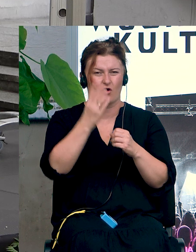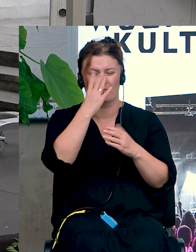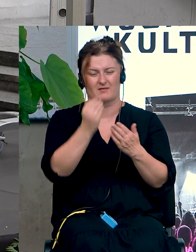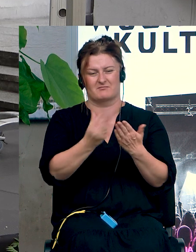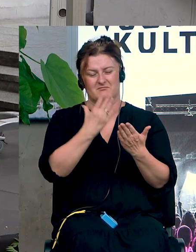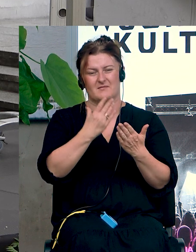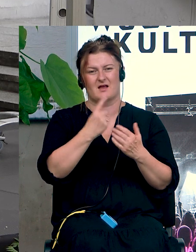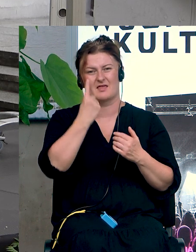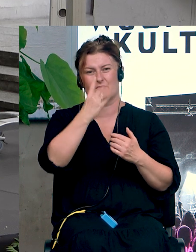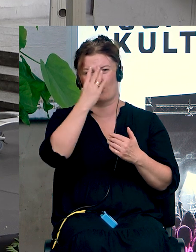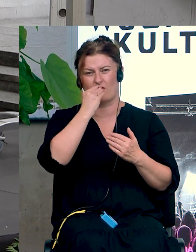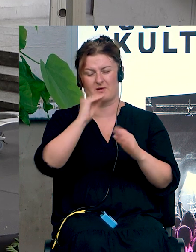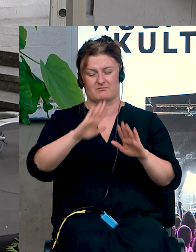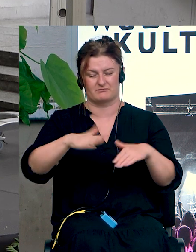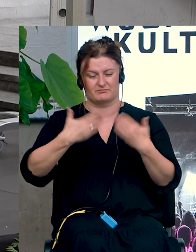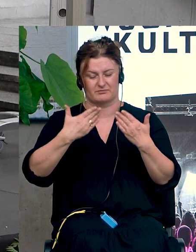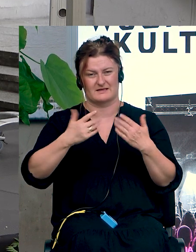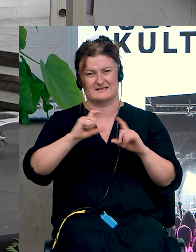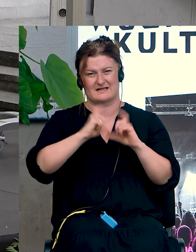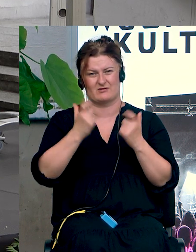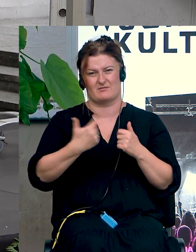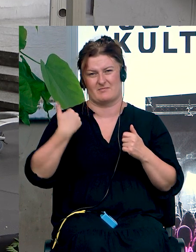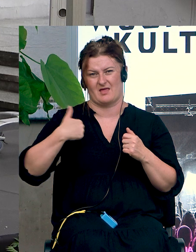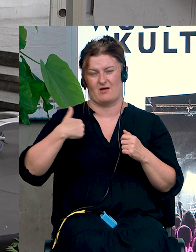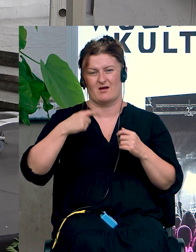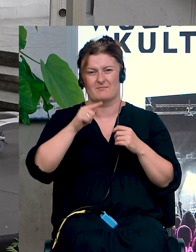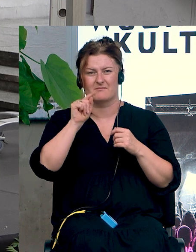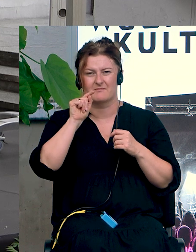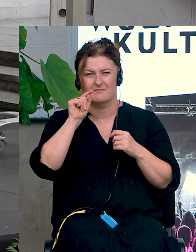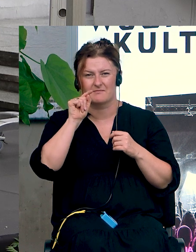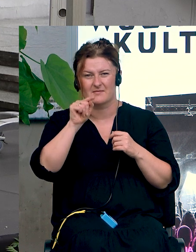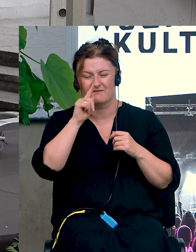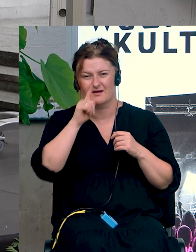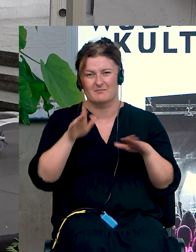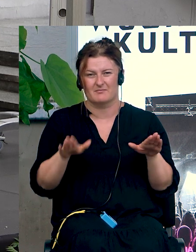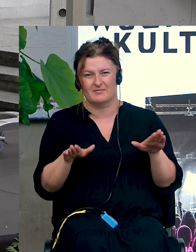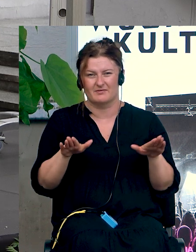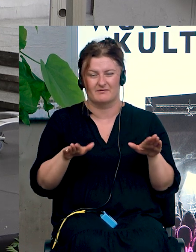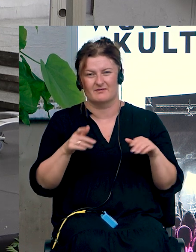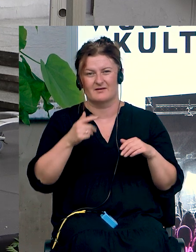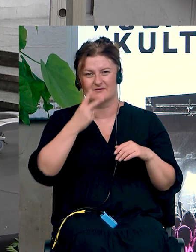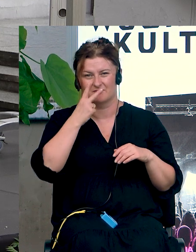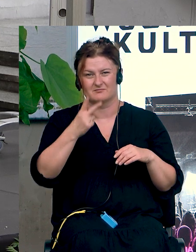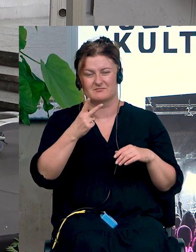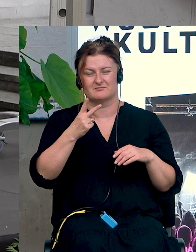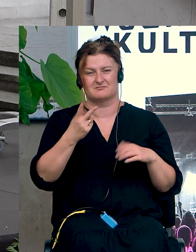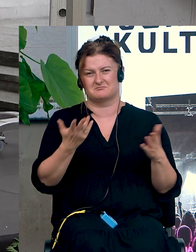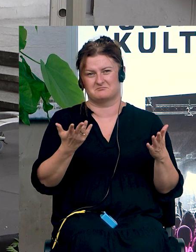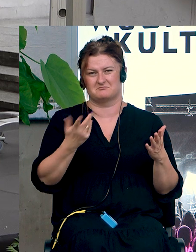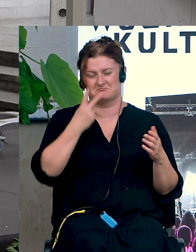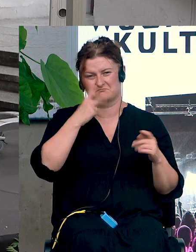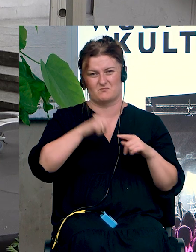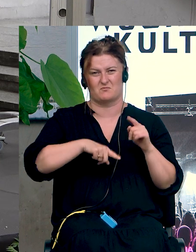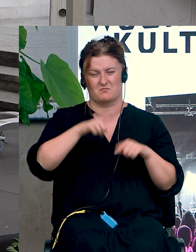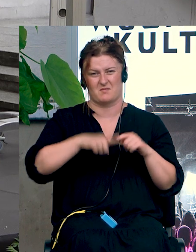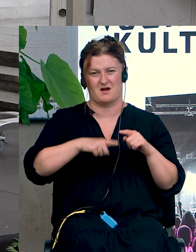така ціла, біла, і там в куточку такий маленький пінгвін. І я така, ну вроді нормальний пінгвін. Кажу, хай буде ця Юля. Вообще нічого